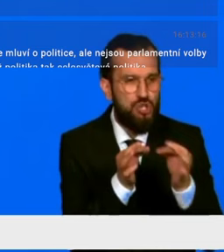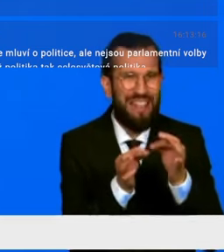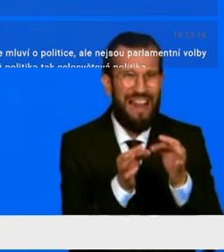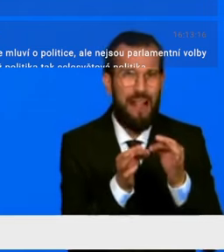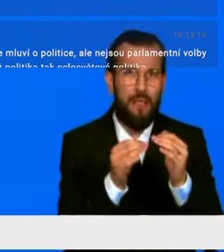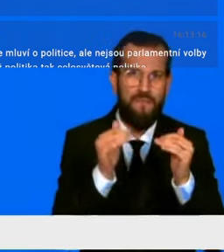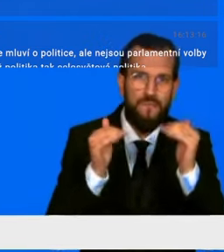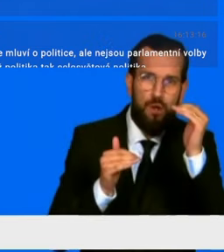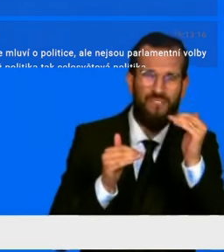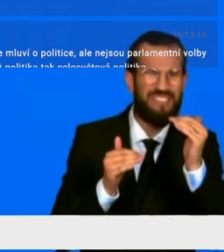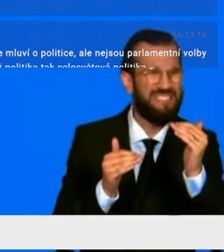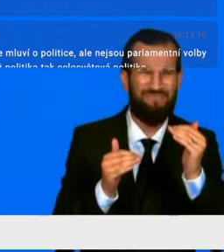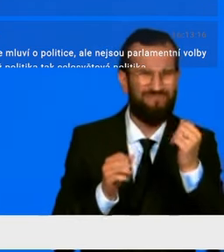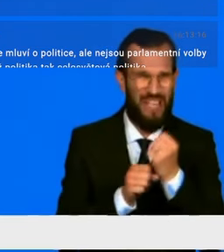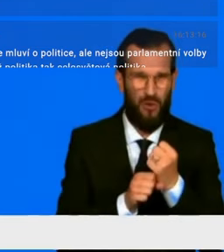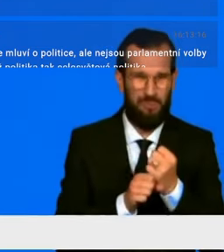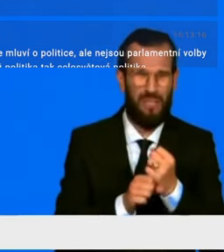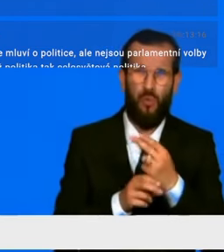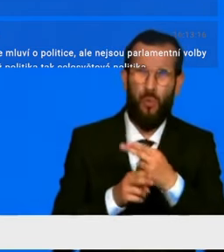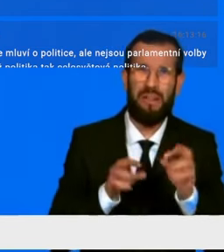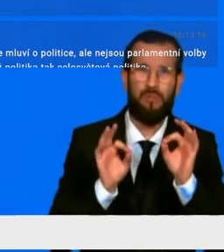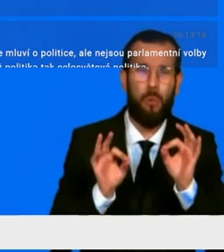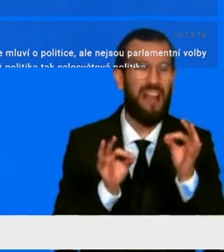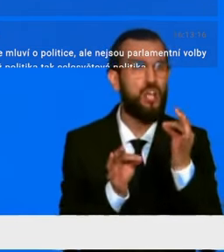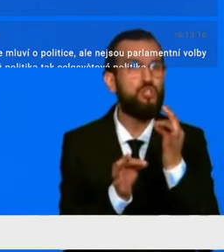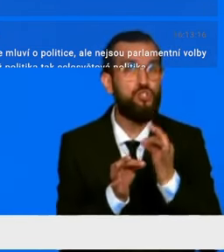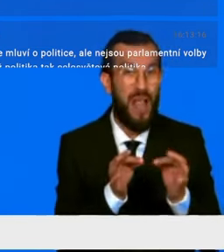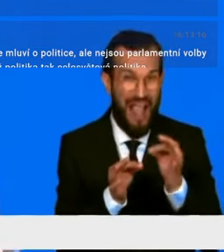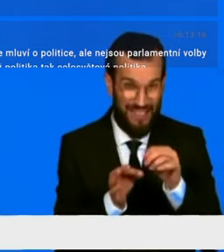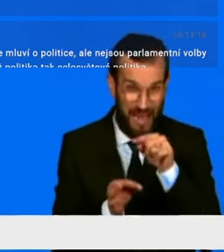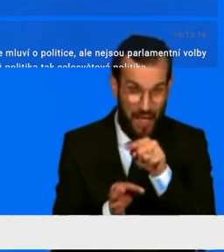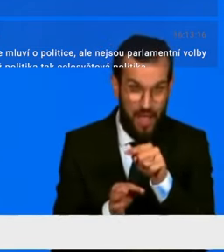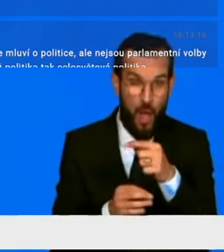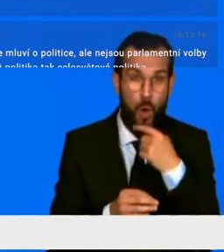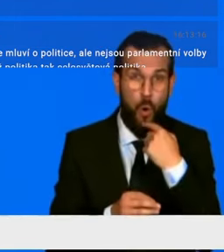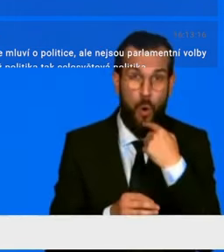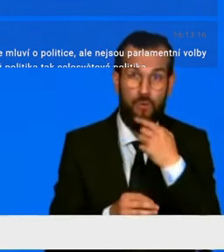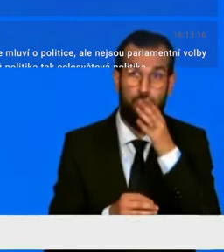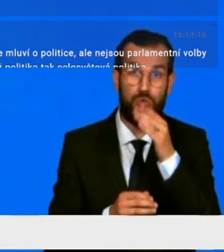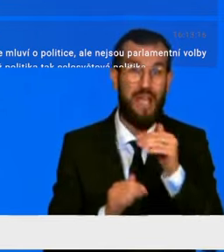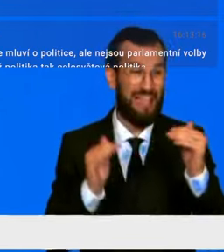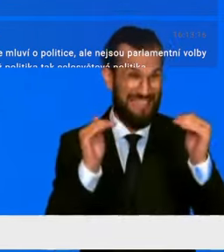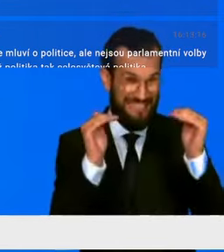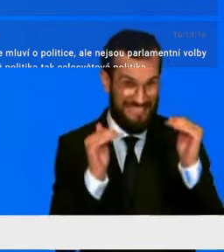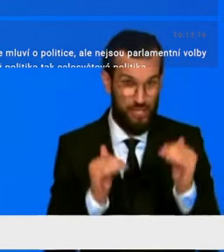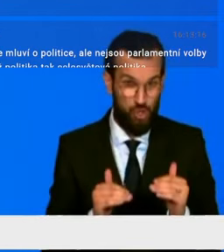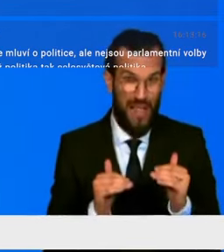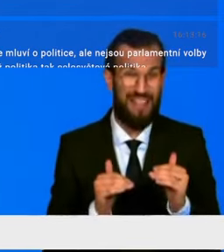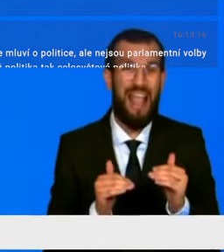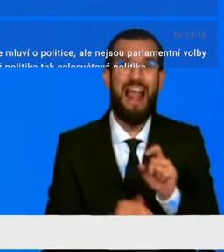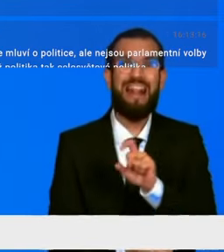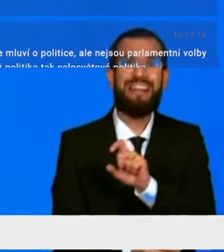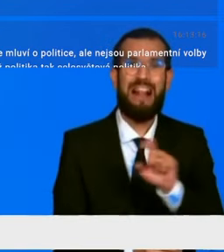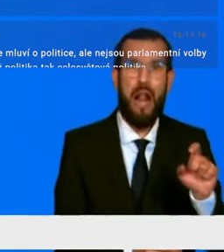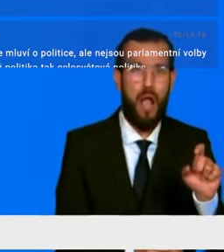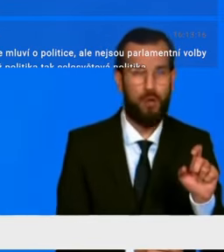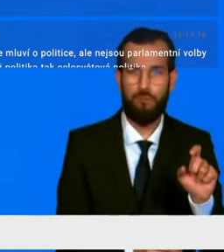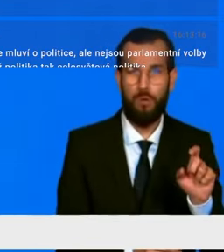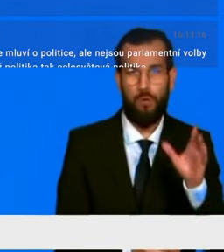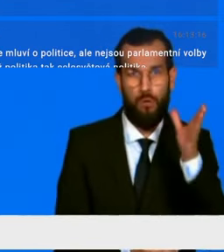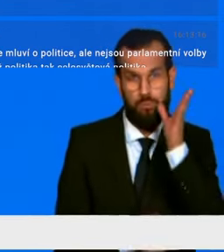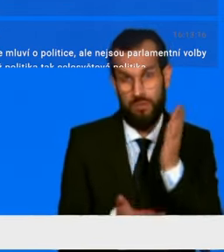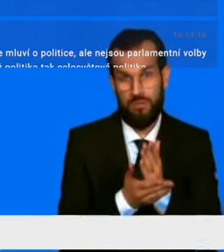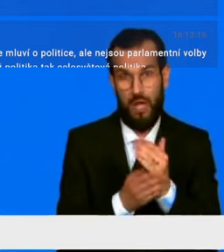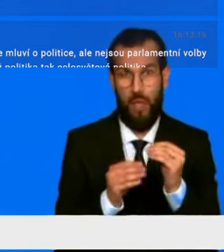nevyhnutné výsledkom takzvanej konsolidácie je to že nie že sa nebude znižovať deficit Ale on bude jednoducho